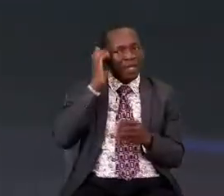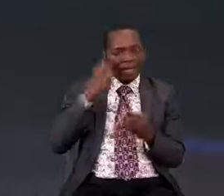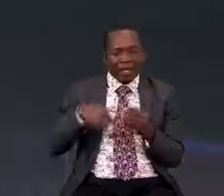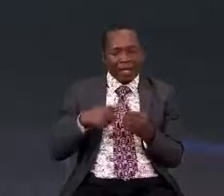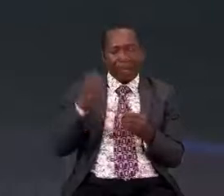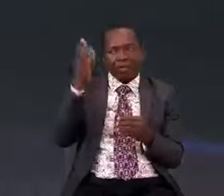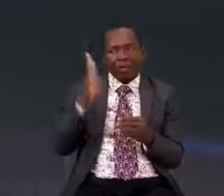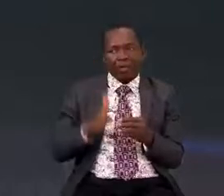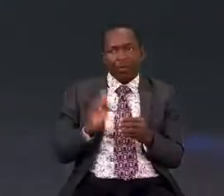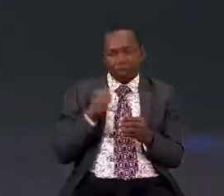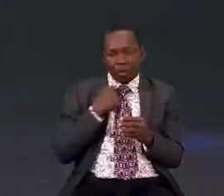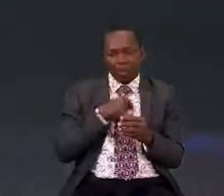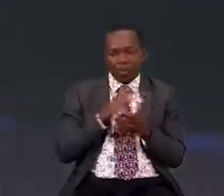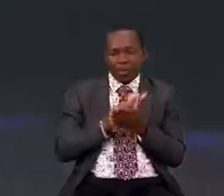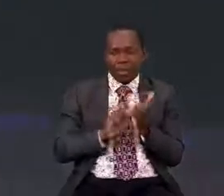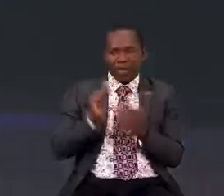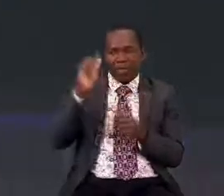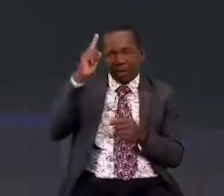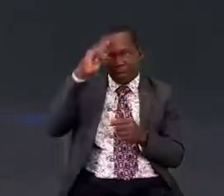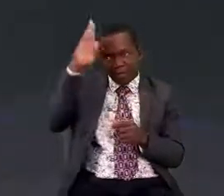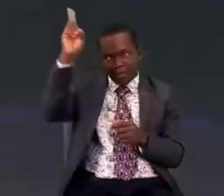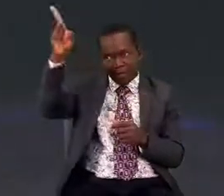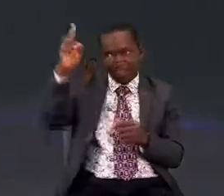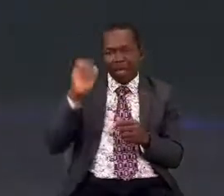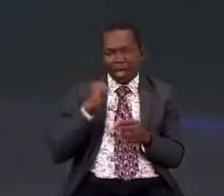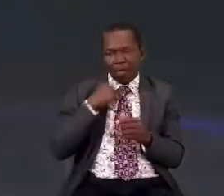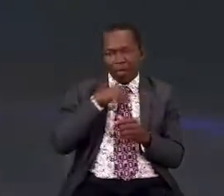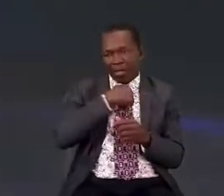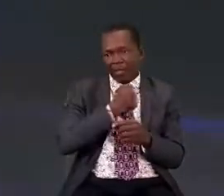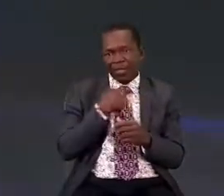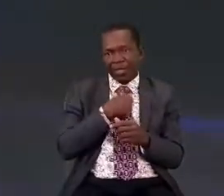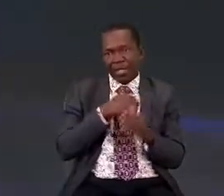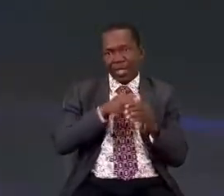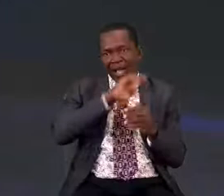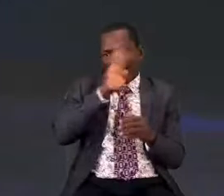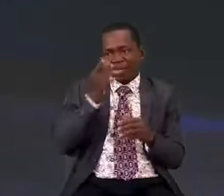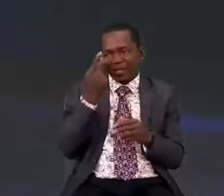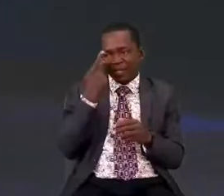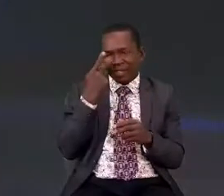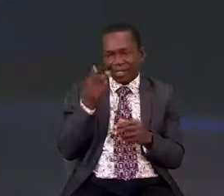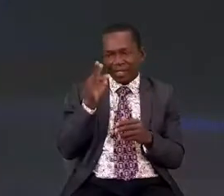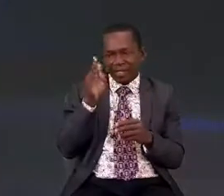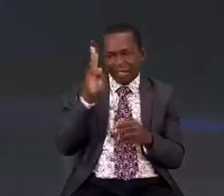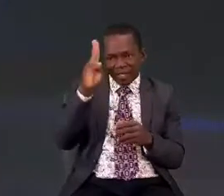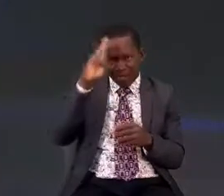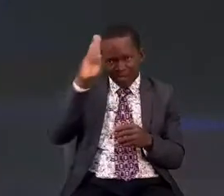Aucun homme ne verra mon visage sur terre et vivra. Maintenant, Moïse est allé dans l'au-delà.